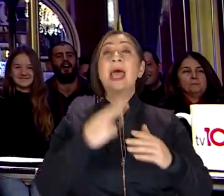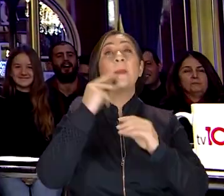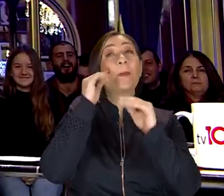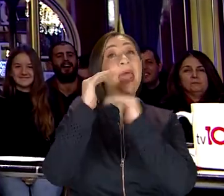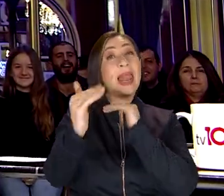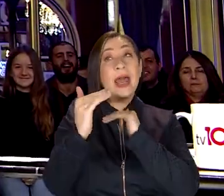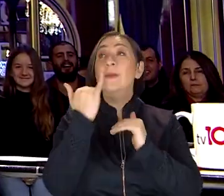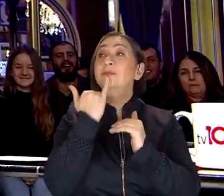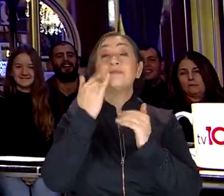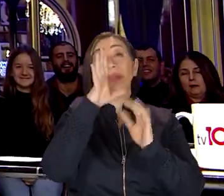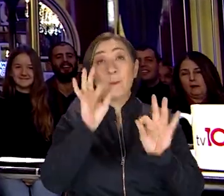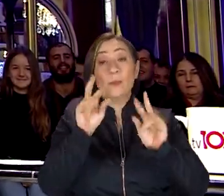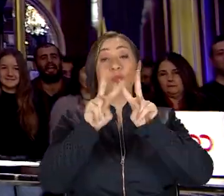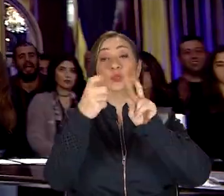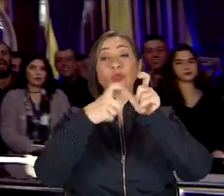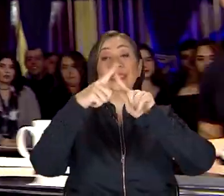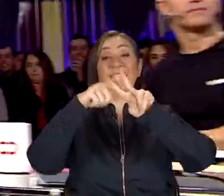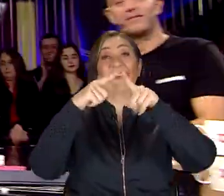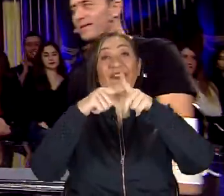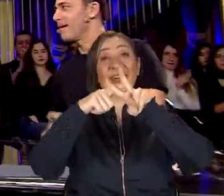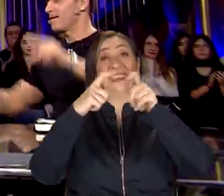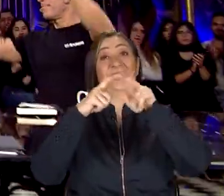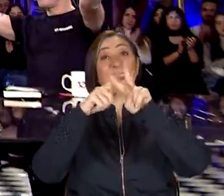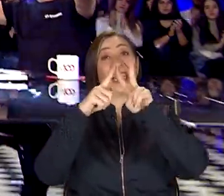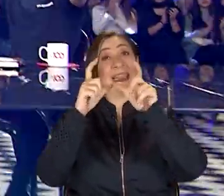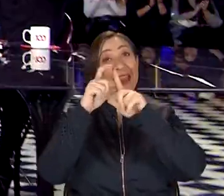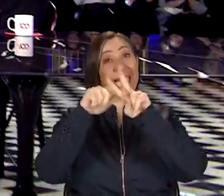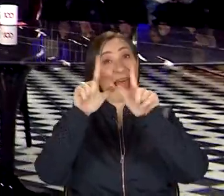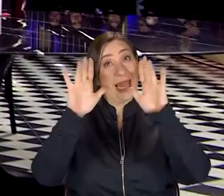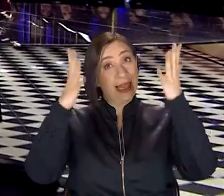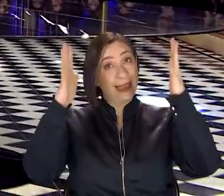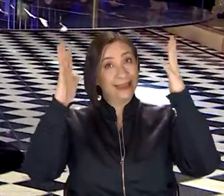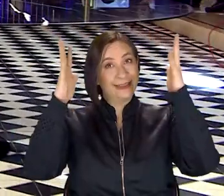Hanımlar beyler, konuğum Mustafa Sandal. Bir de alkışlıyoruz.